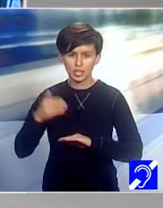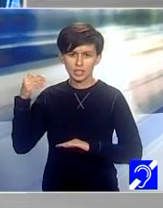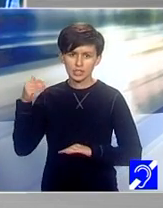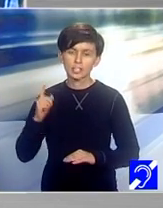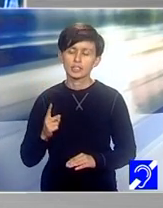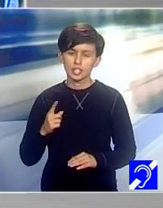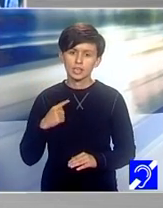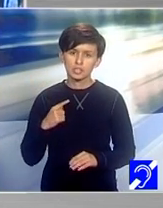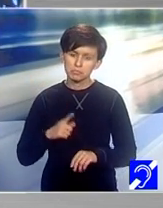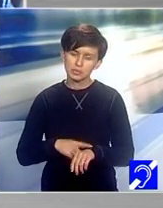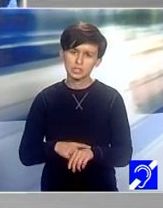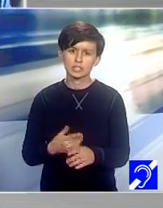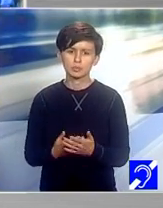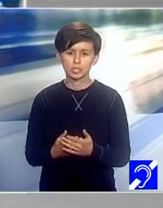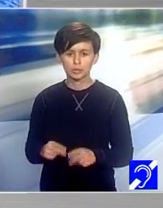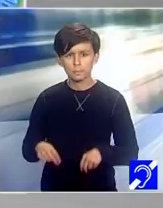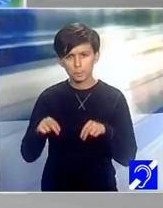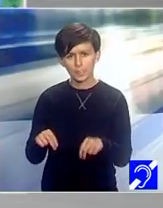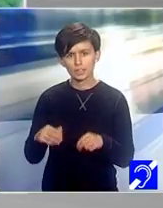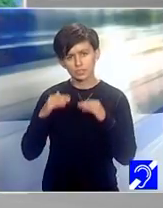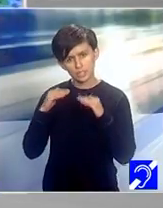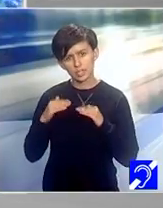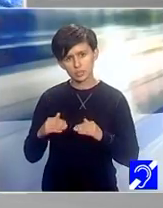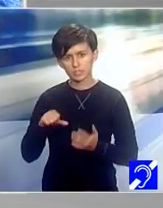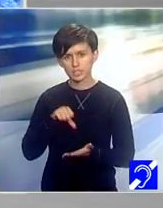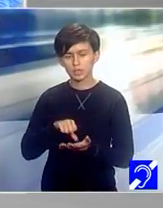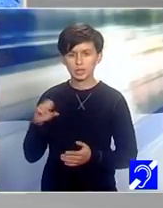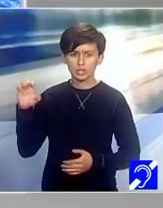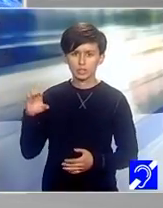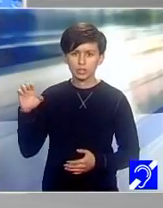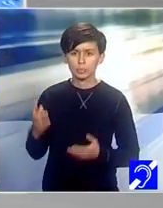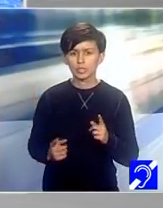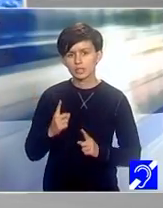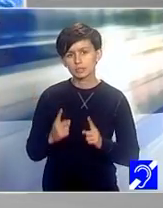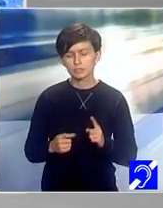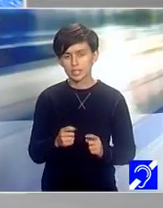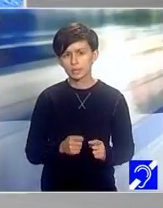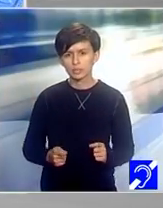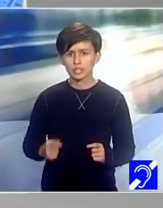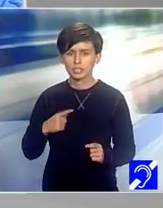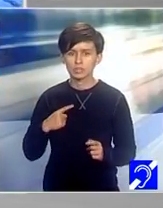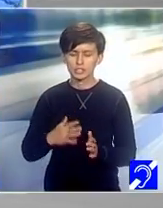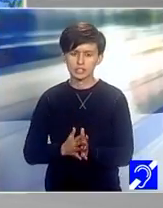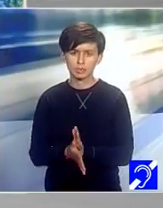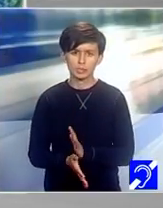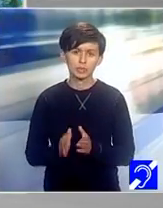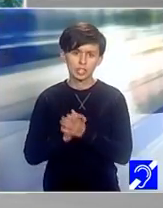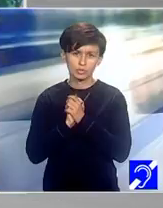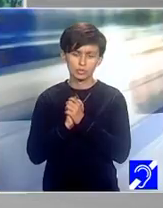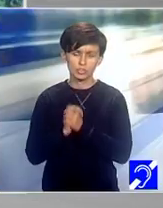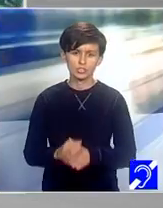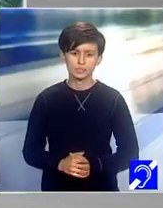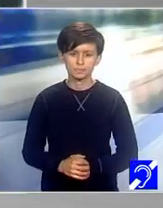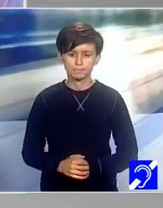ajunge la, să spun, la un nivel mediu european dacă proiectul este implementat cu succes. În ceea ce